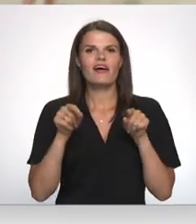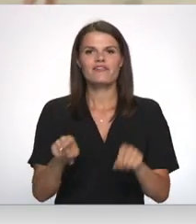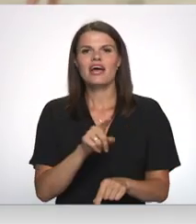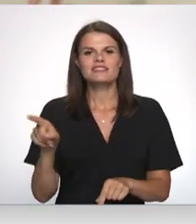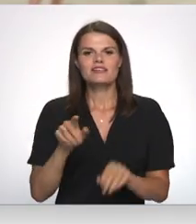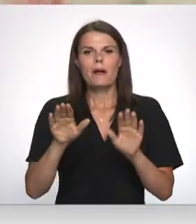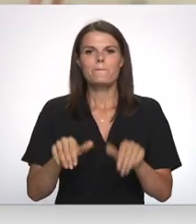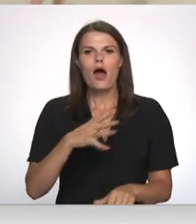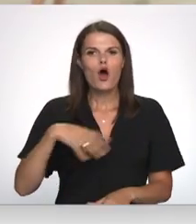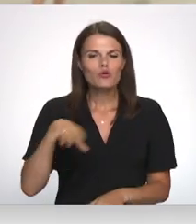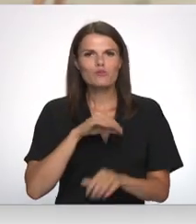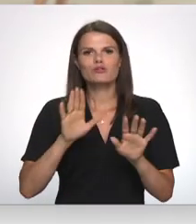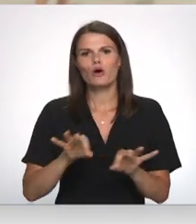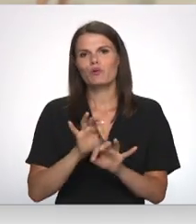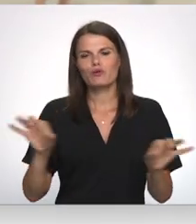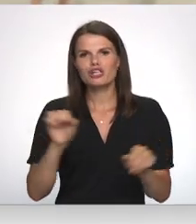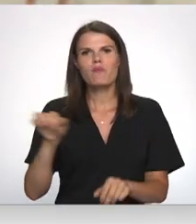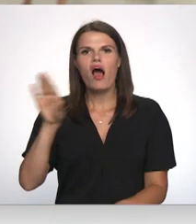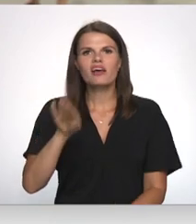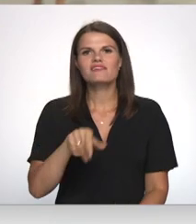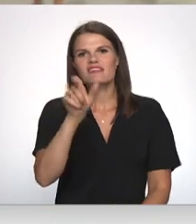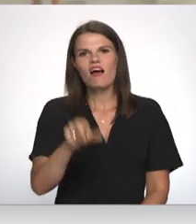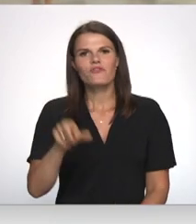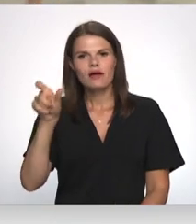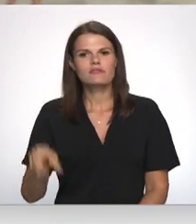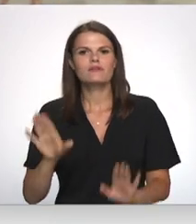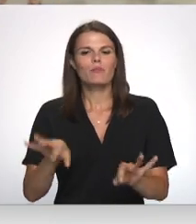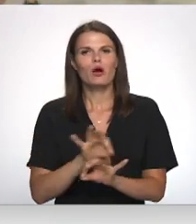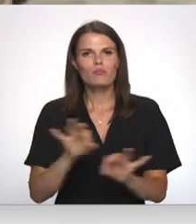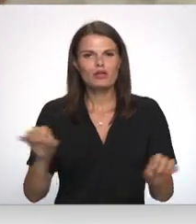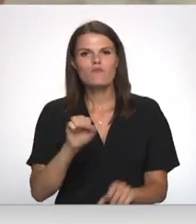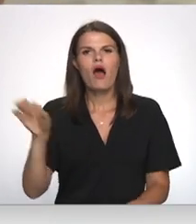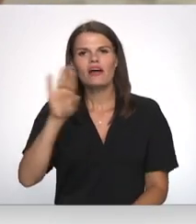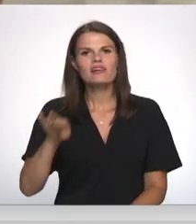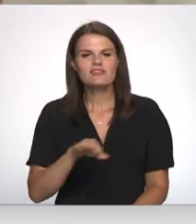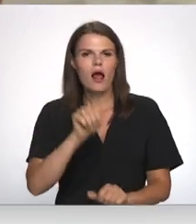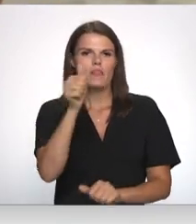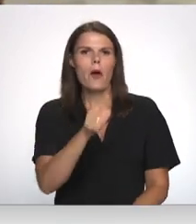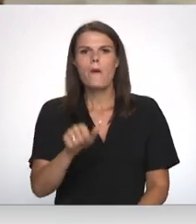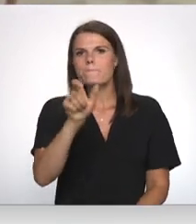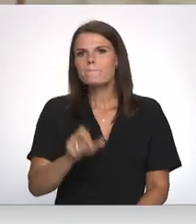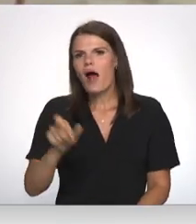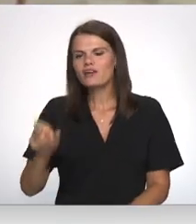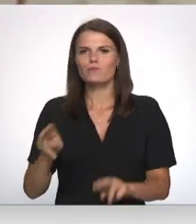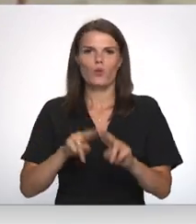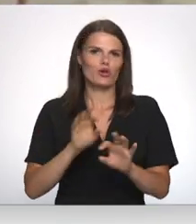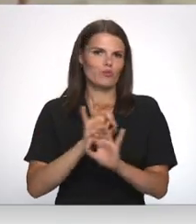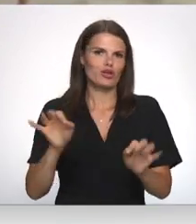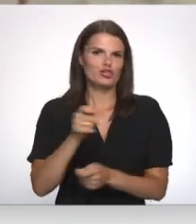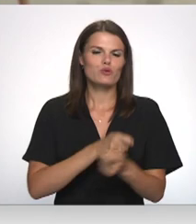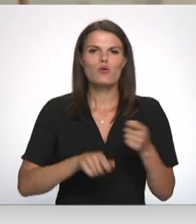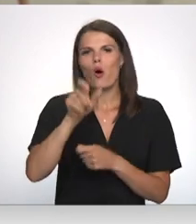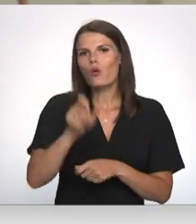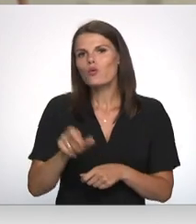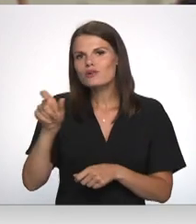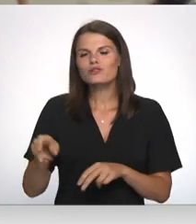par šiem te brīnišķīgiem Āgenskalna cilvēkiem, par brīnišķīgiem Āgenskalna māksliniekiem, par brīnišķīgiem uzņēmējiem, par tiem